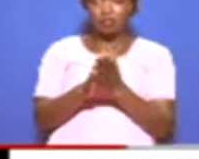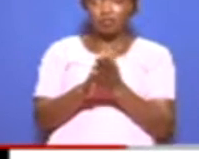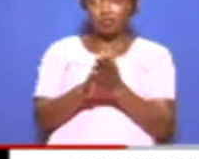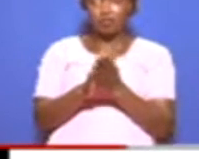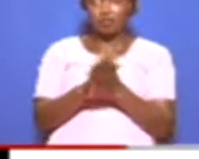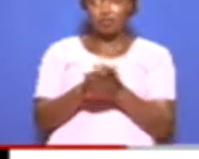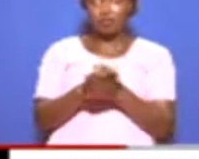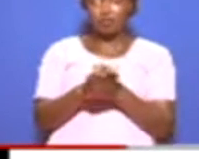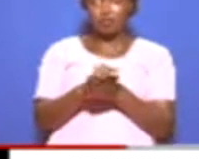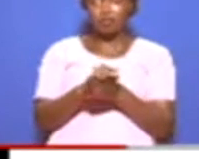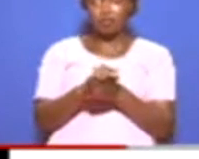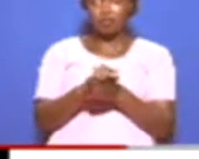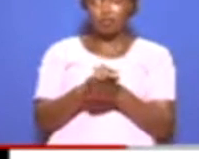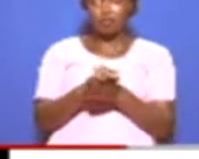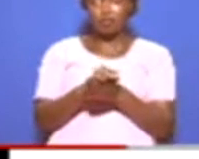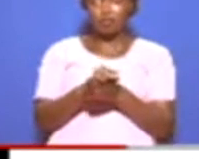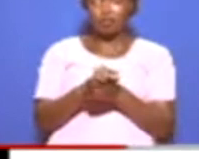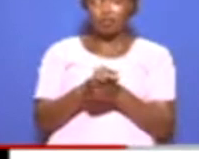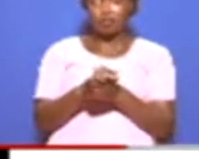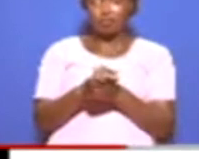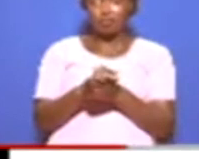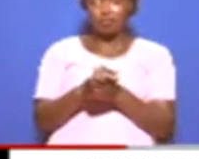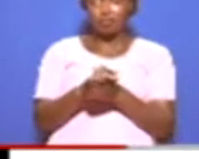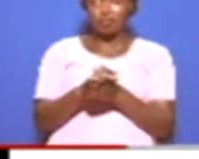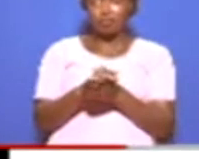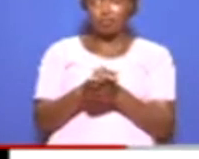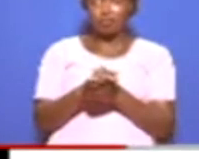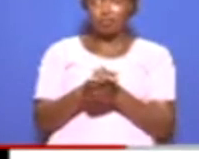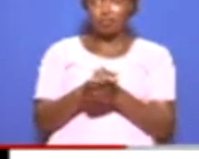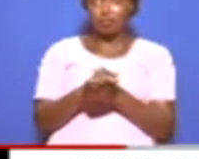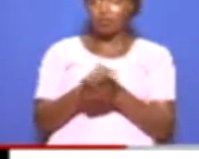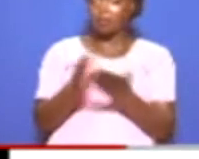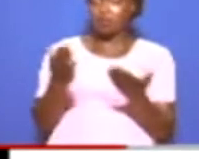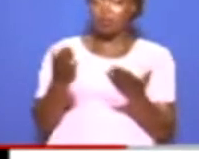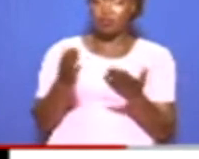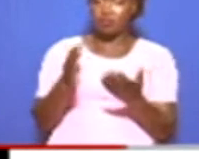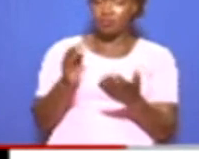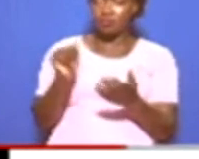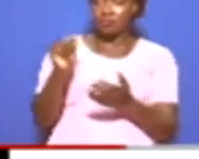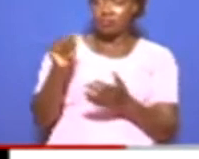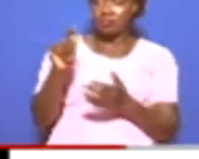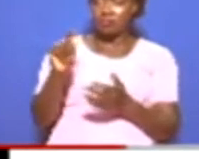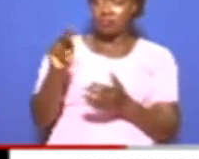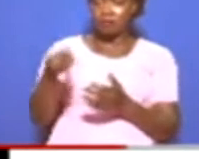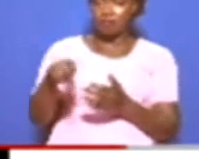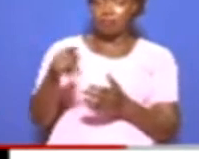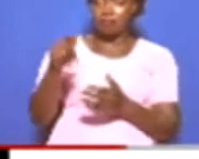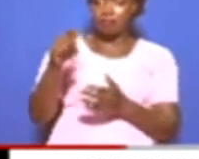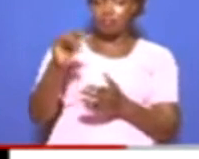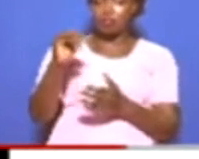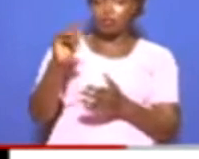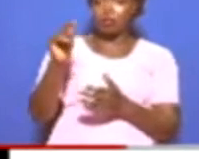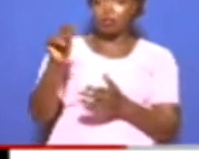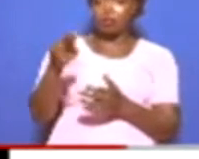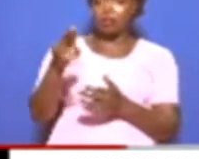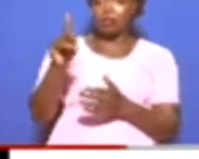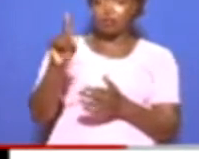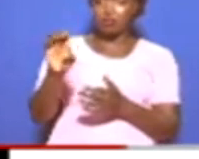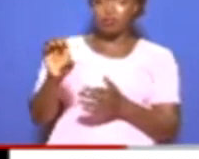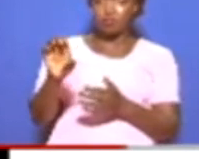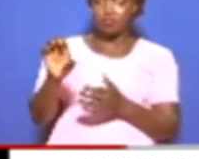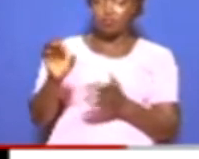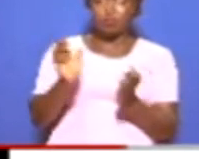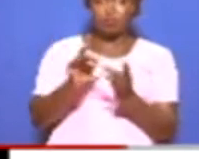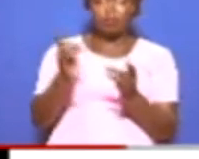Kuna ile kiwango unaulizo aptitude test, lazima ukuwa umepita. Hapa katika shule niliyosomea